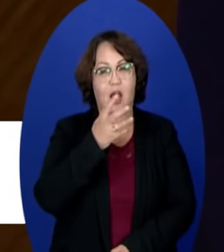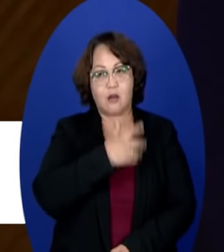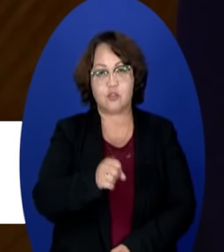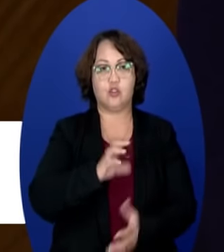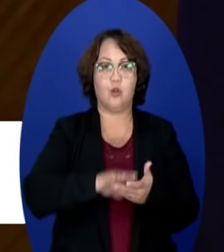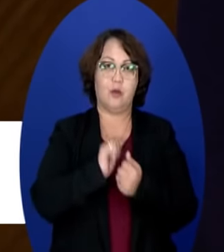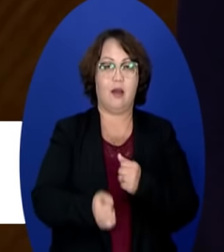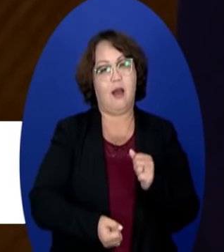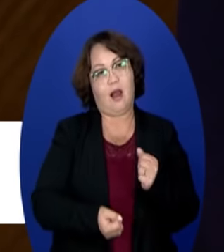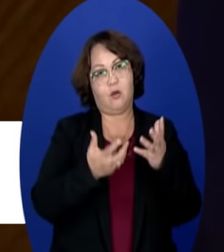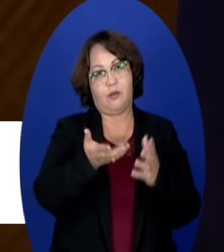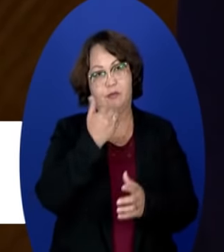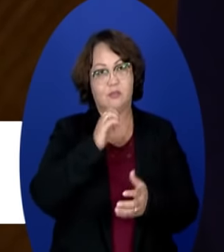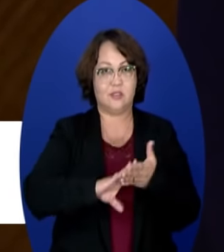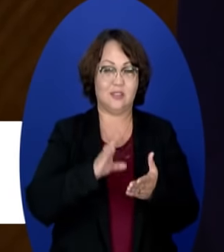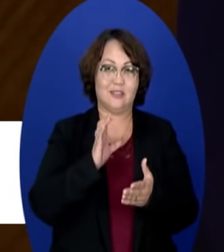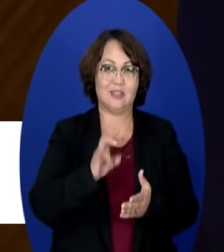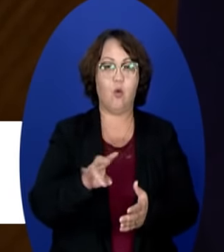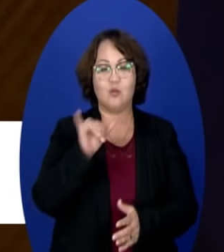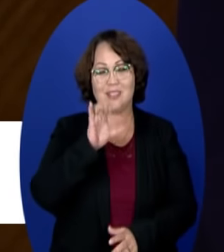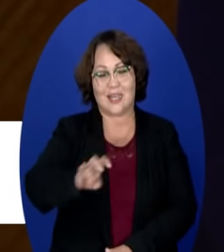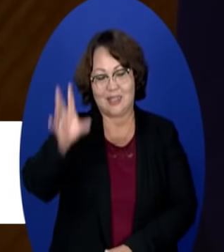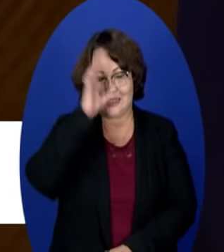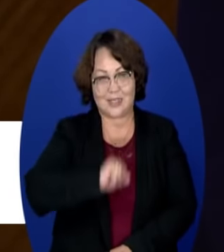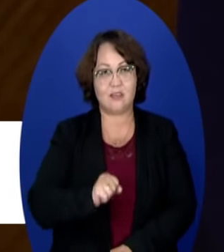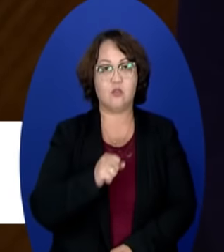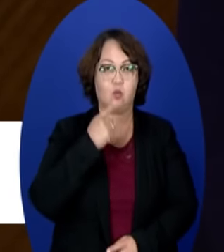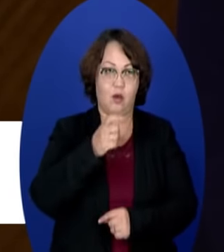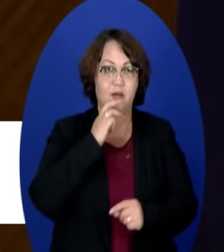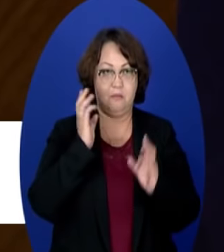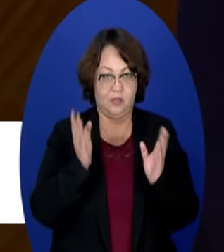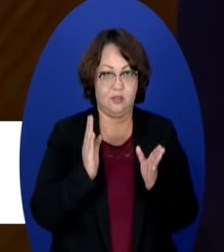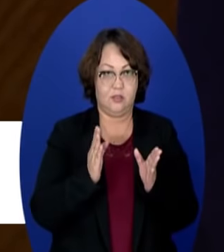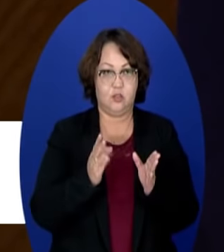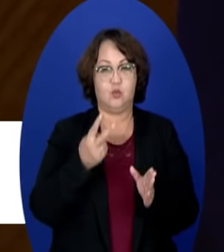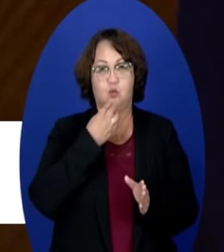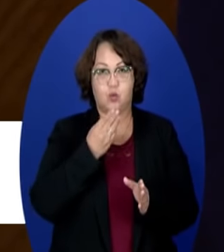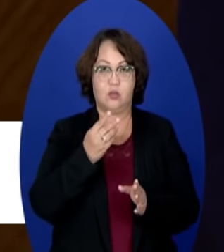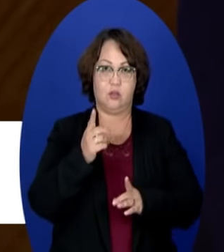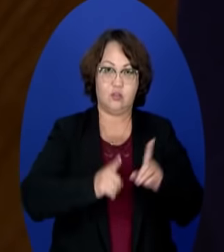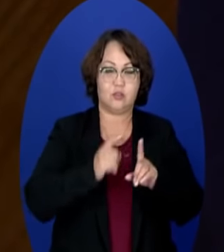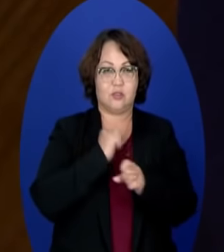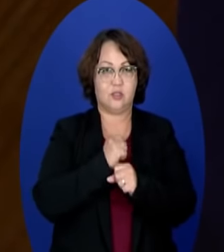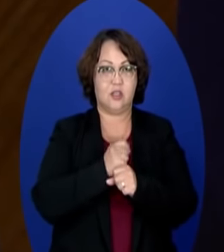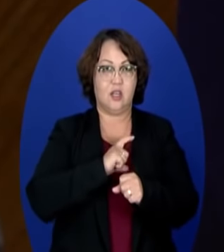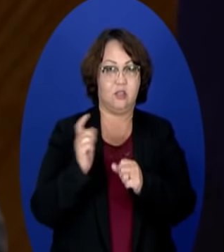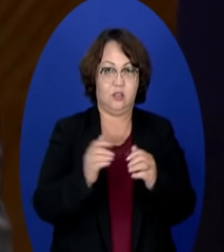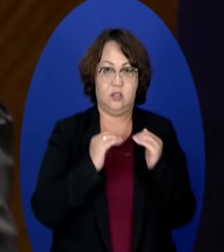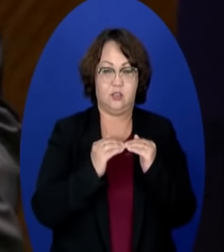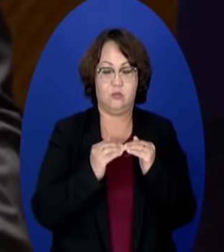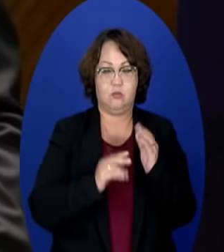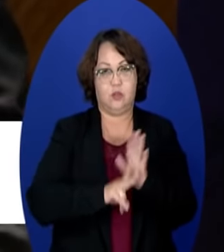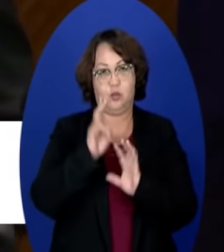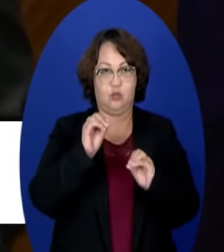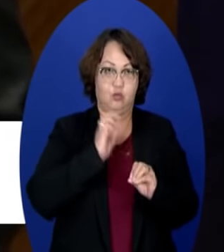танилцууллаа. Тус улсын сангийн сайд Жош Фридерберг энэ тухай мэдгдсэн. За шударгаар ажиллах тэгш нөхцөл бүрдүүлэх үднээс ийм